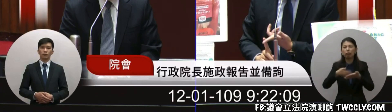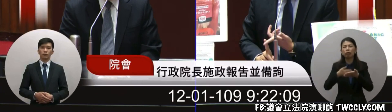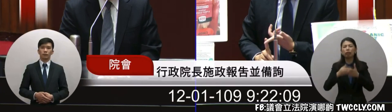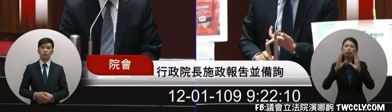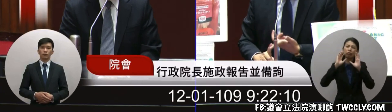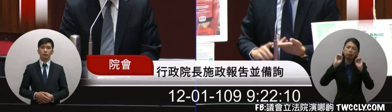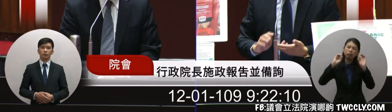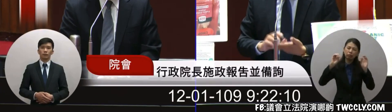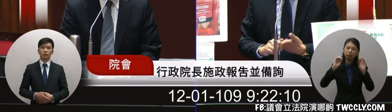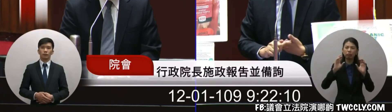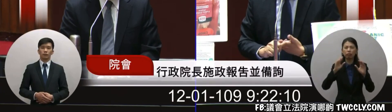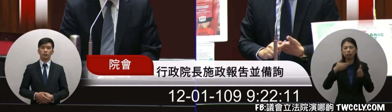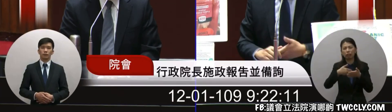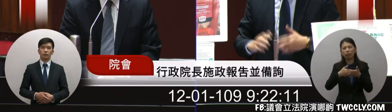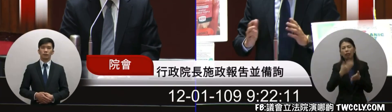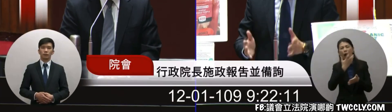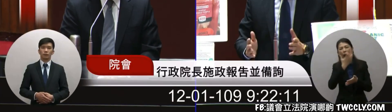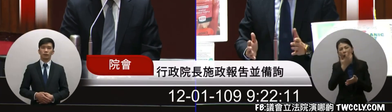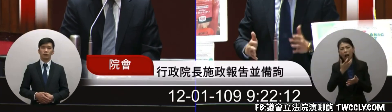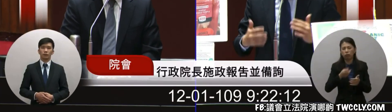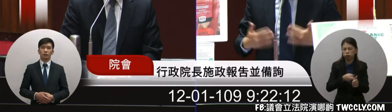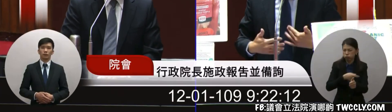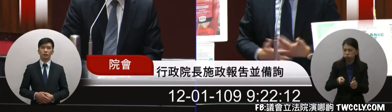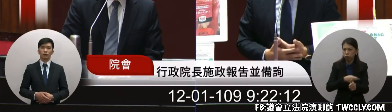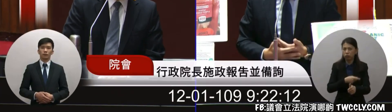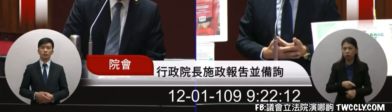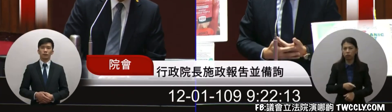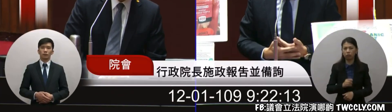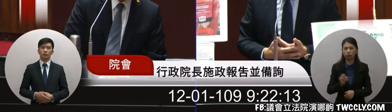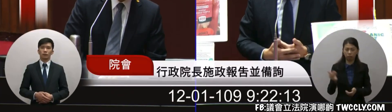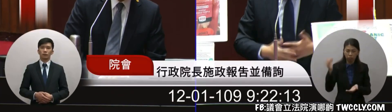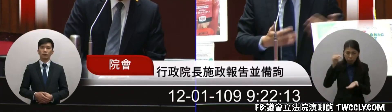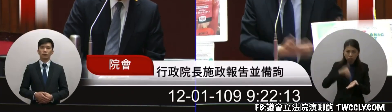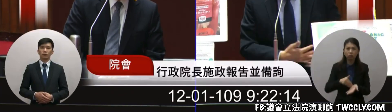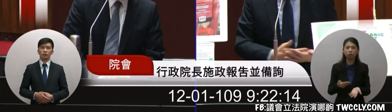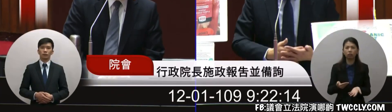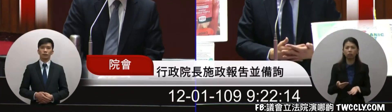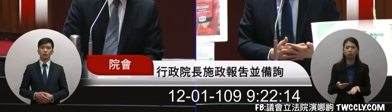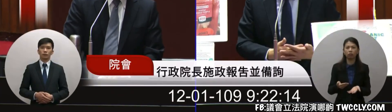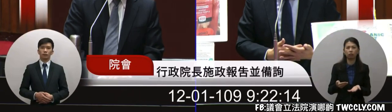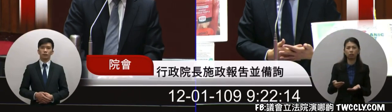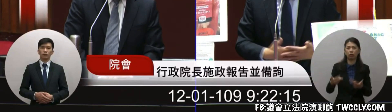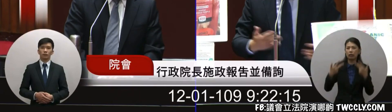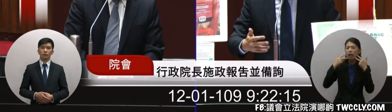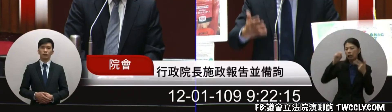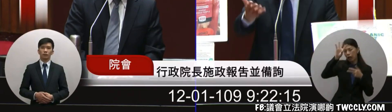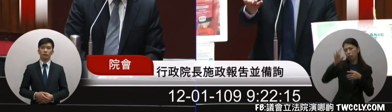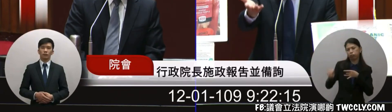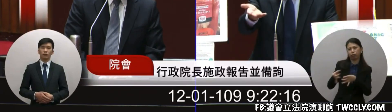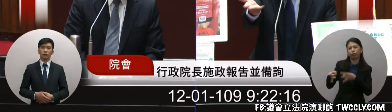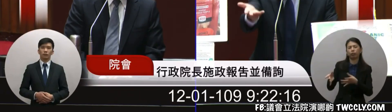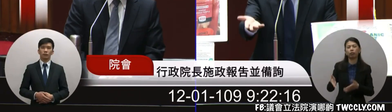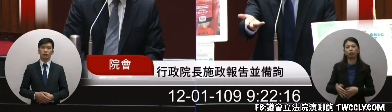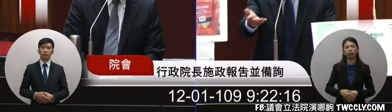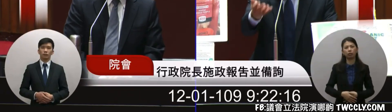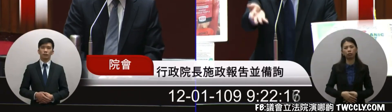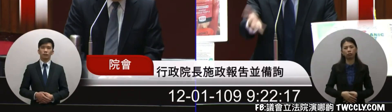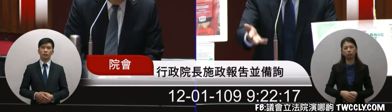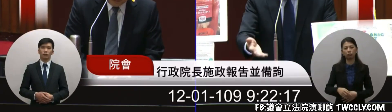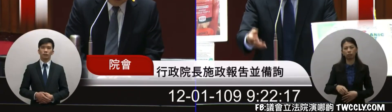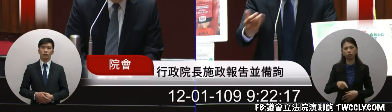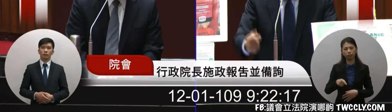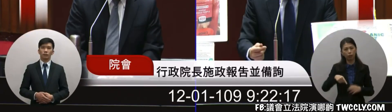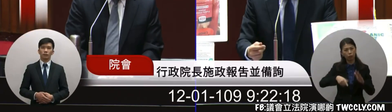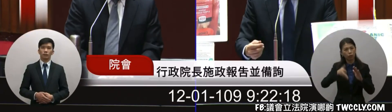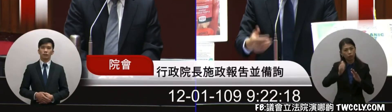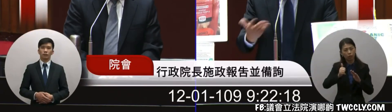要政策说明要做这些事情，可是今天看到的结果却是他是在攻击在野党，所以我觉得这个东西还是要请院长，因为你很难